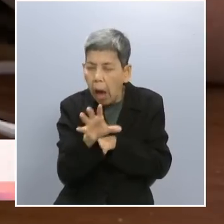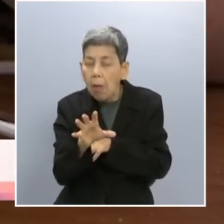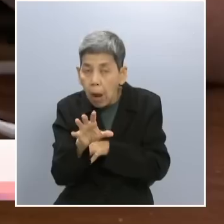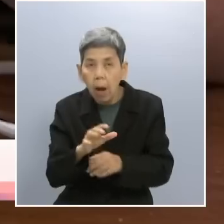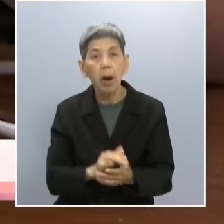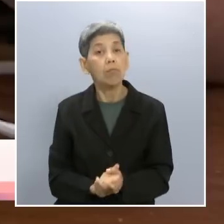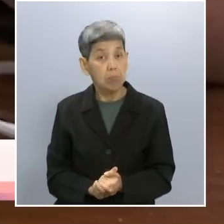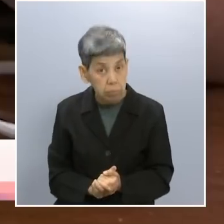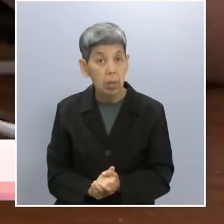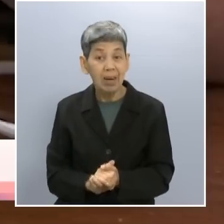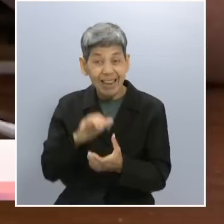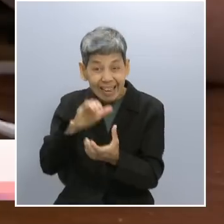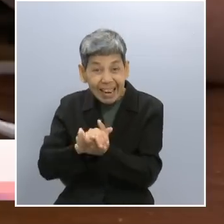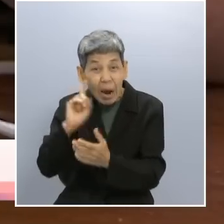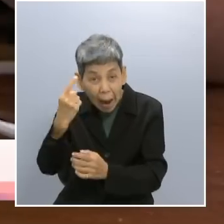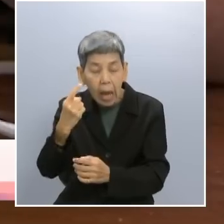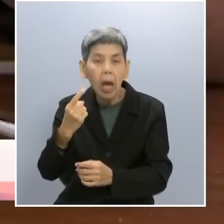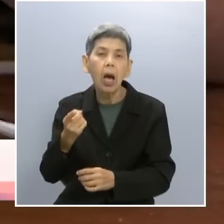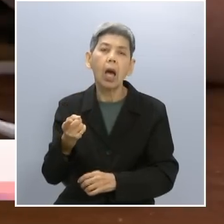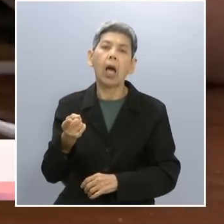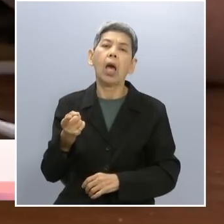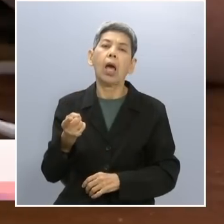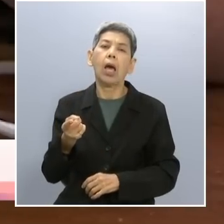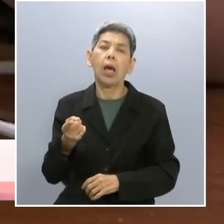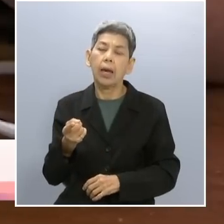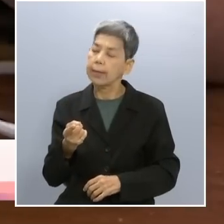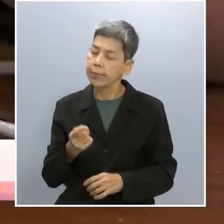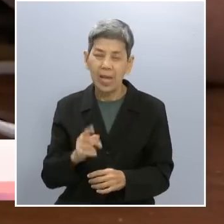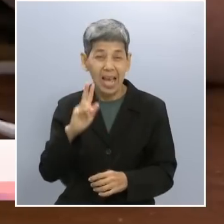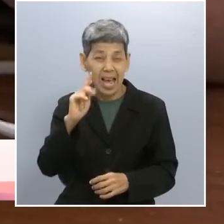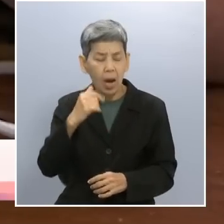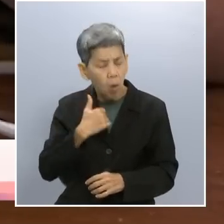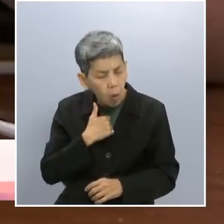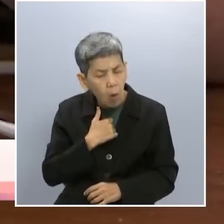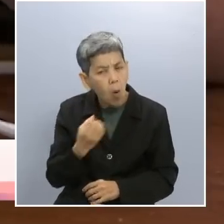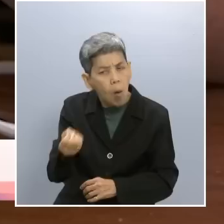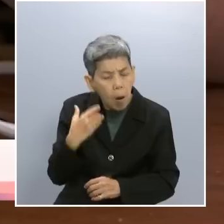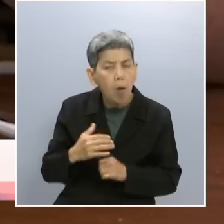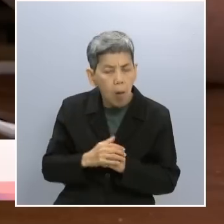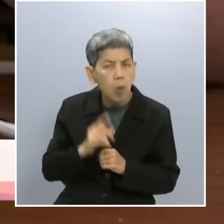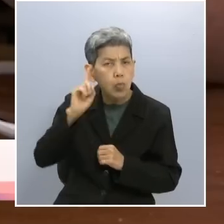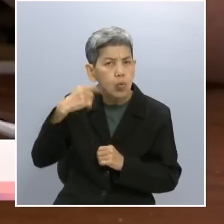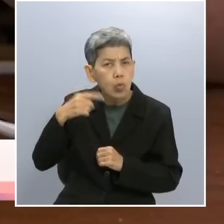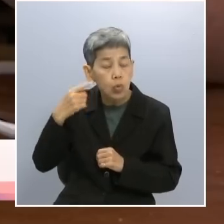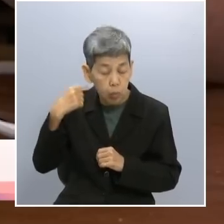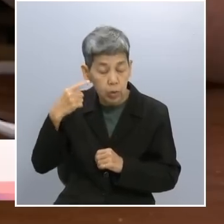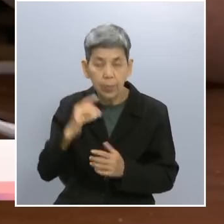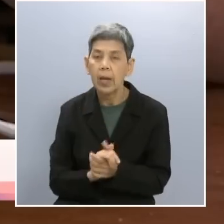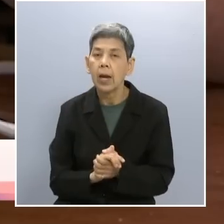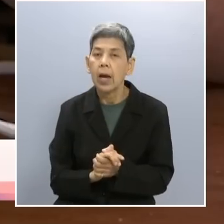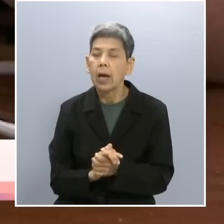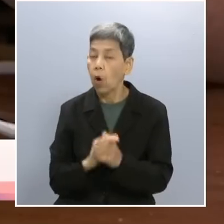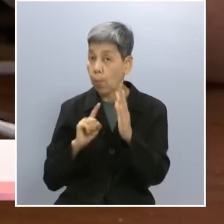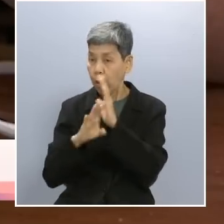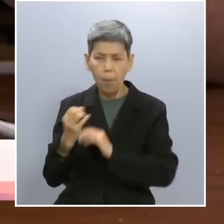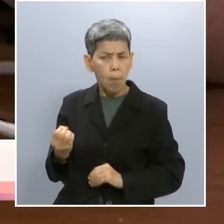ล่าสุดมีเมียอีกคนนึงโผล่มาด้วยนี่ผู้สื่อข่าวก็ได้รับการร้องเรียนแล้วครับจากทางหญิงอำจะชาวอำเภอสตึกนะที่